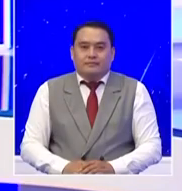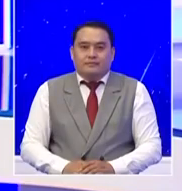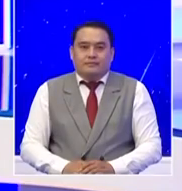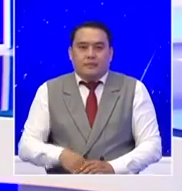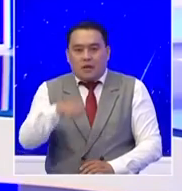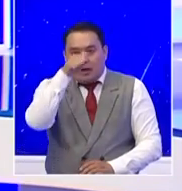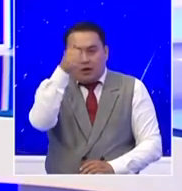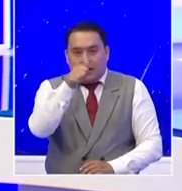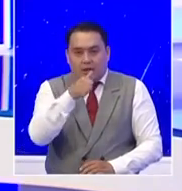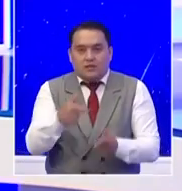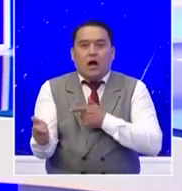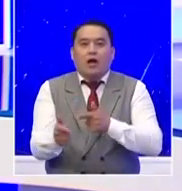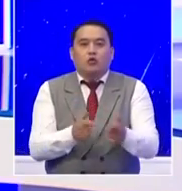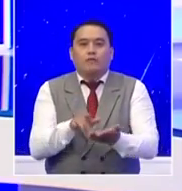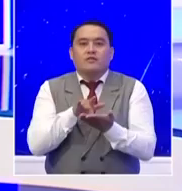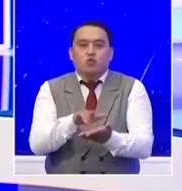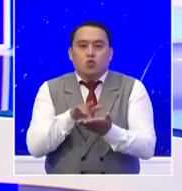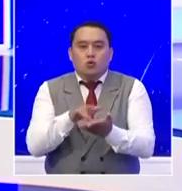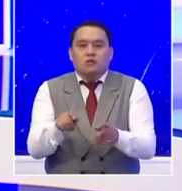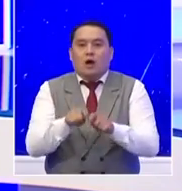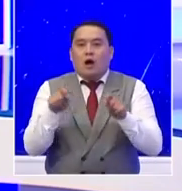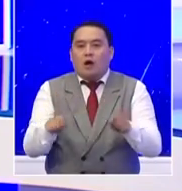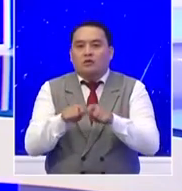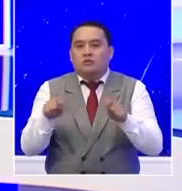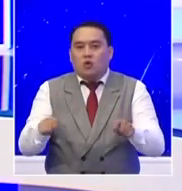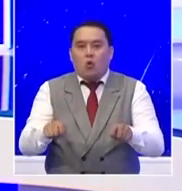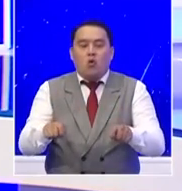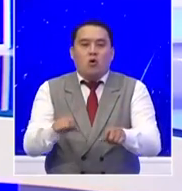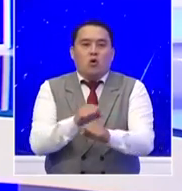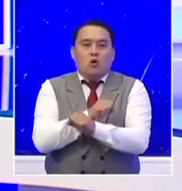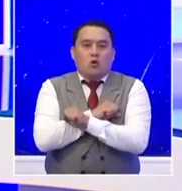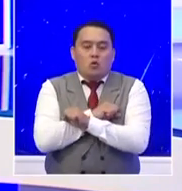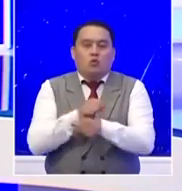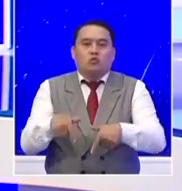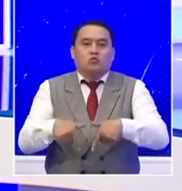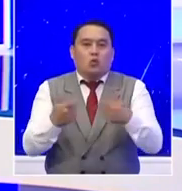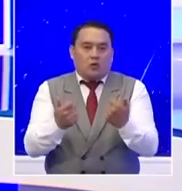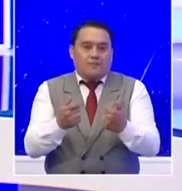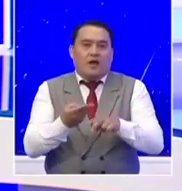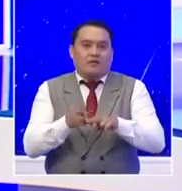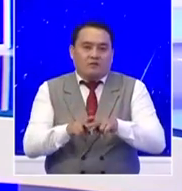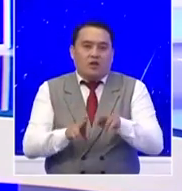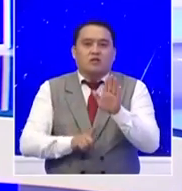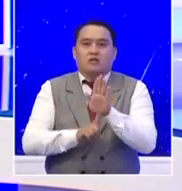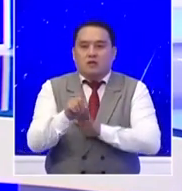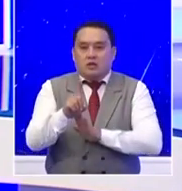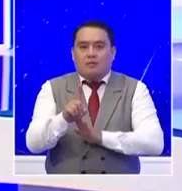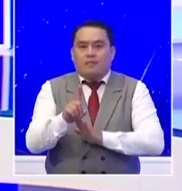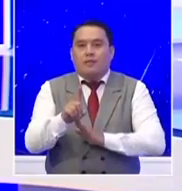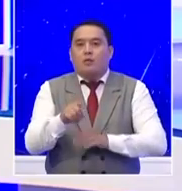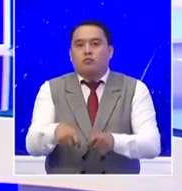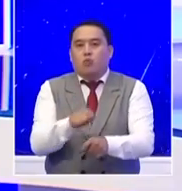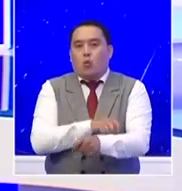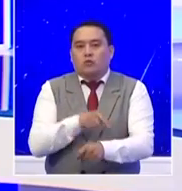Греция готовится встретить туристов. На курортах зонтики будут стоять на расстоянии 4 метров друг от друга. Так на пляже